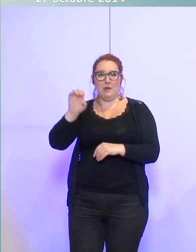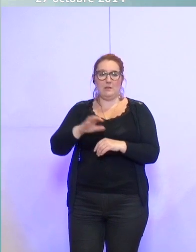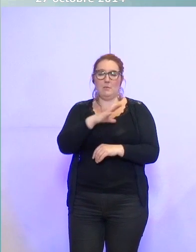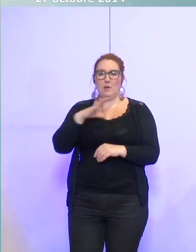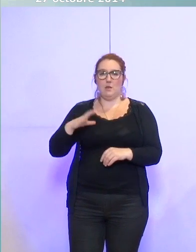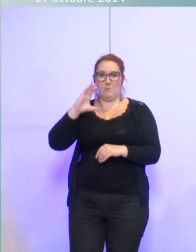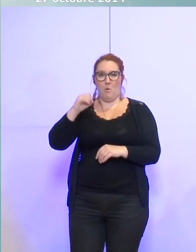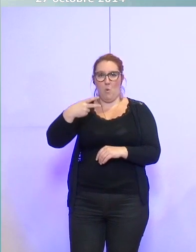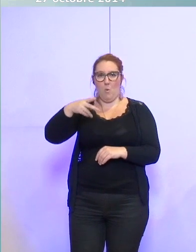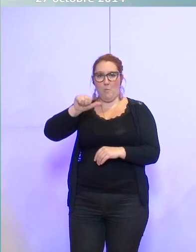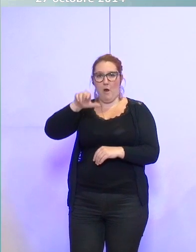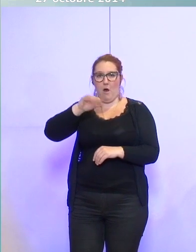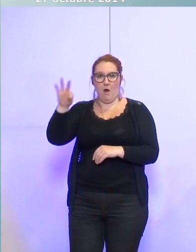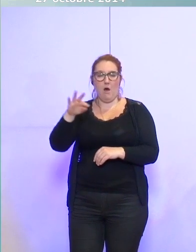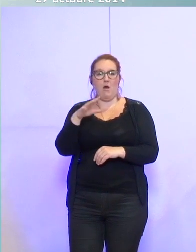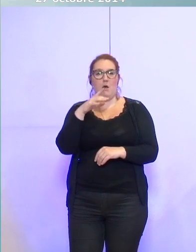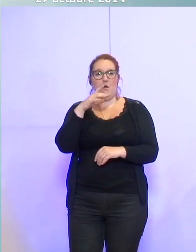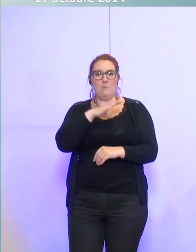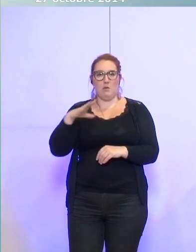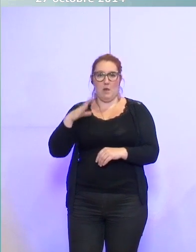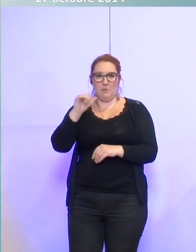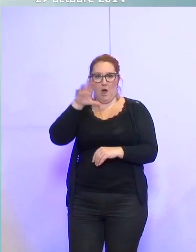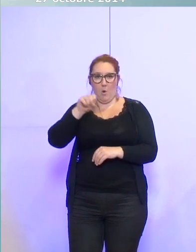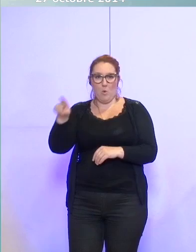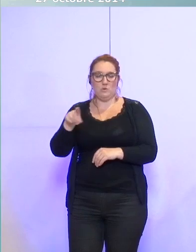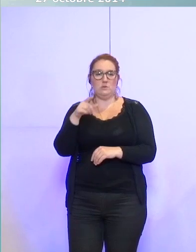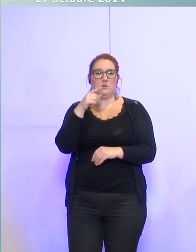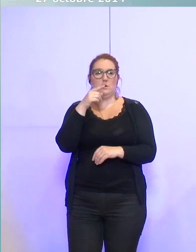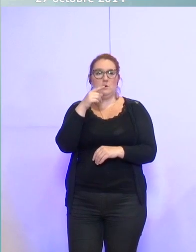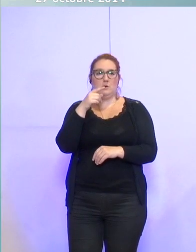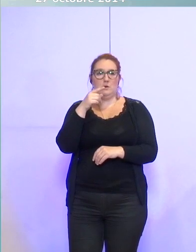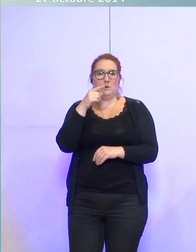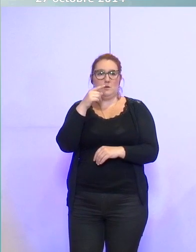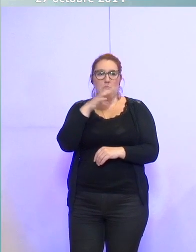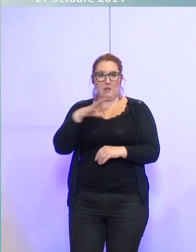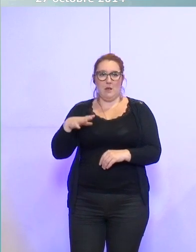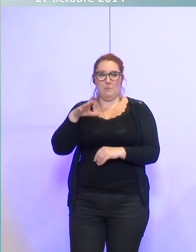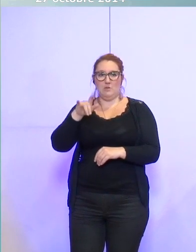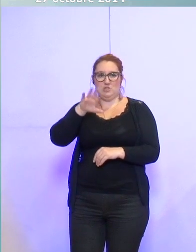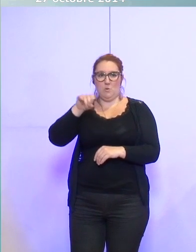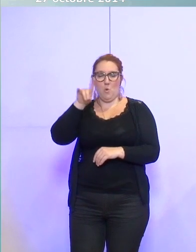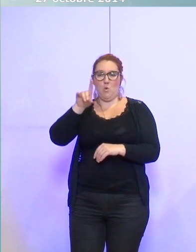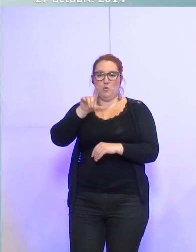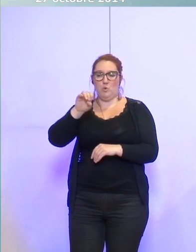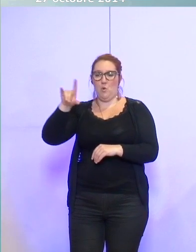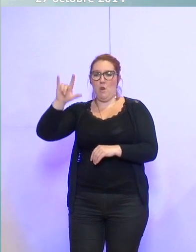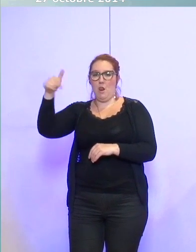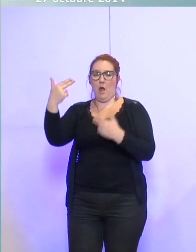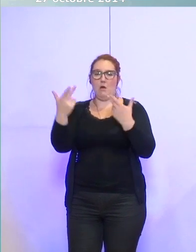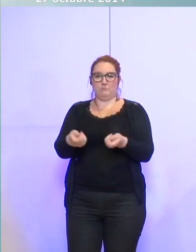Compara, Emmanuel Carroz, Marina Giraudelin donne pouvoir à moi-même pour la soirée,